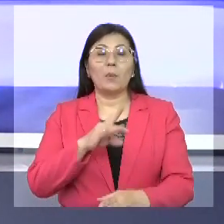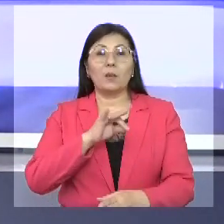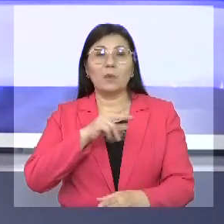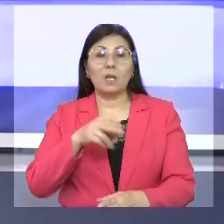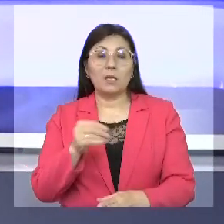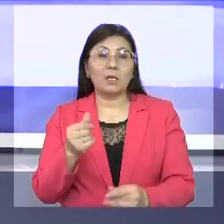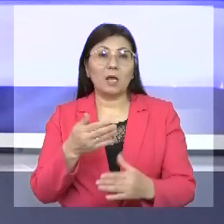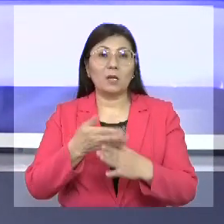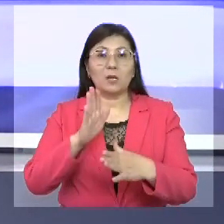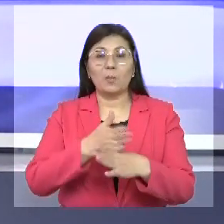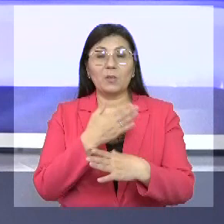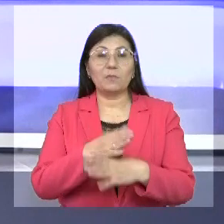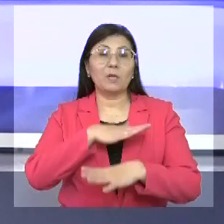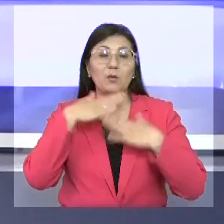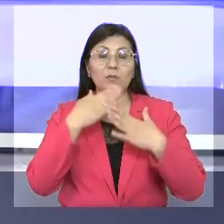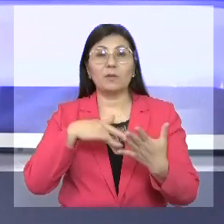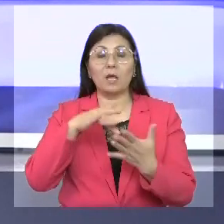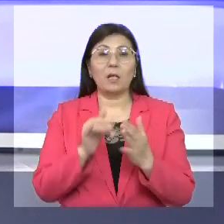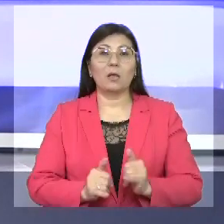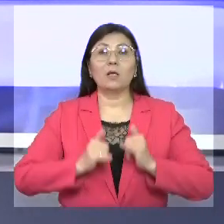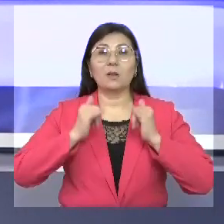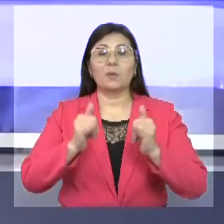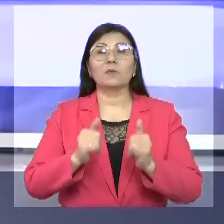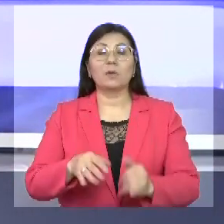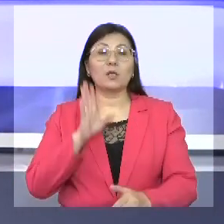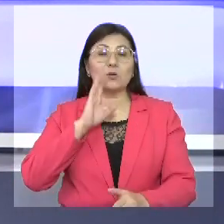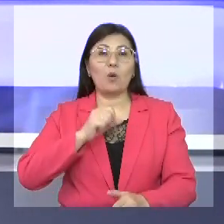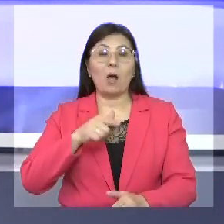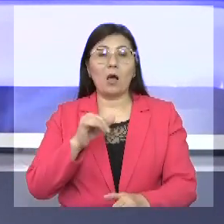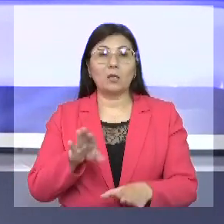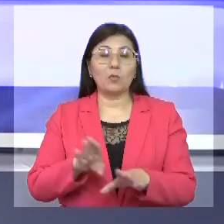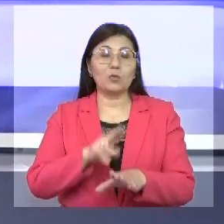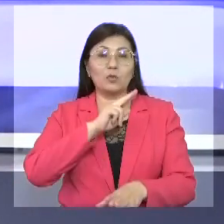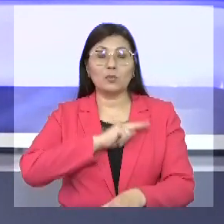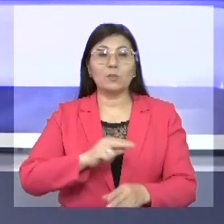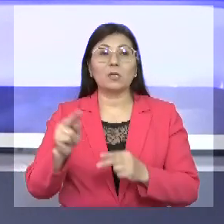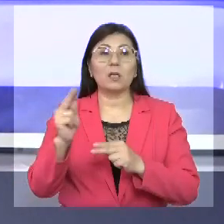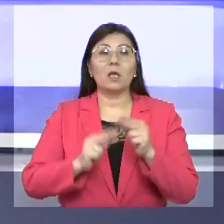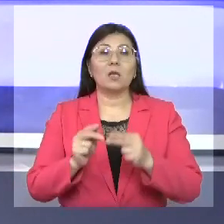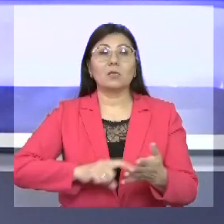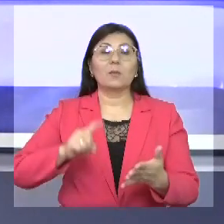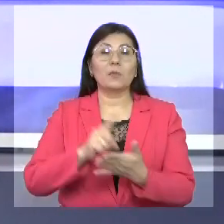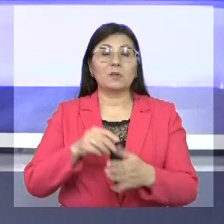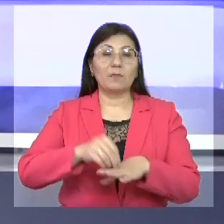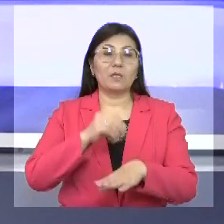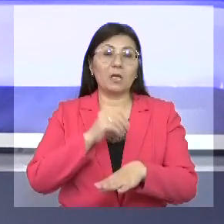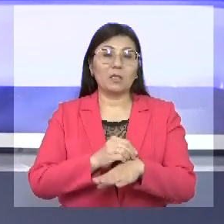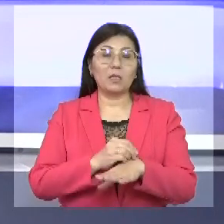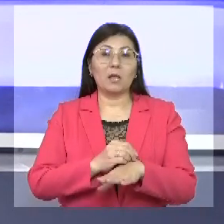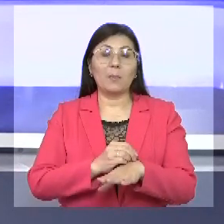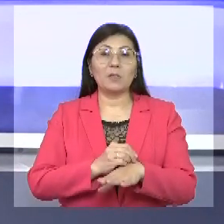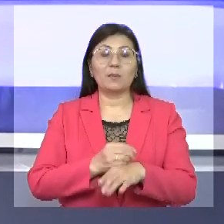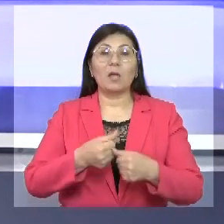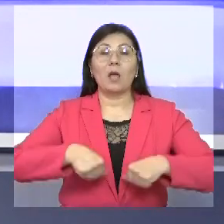қаржы қарастырылған. Басым бөлігі қалаға бақытталып отыр. Суағар да осы жұмыс аясында салынуы тиіс. Әкімдікте өткен